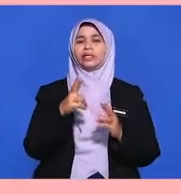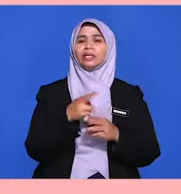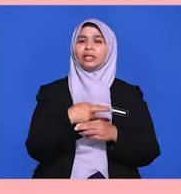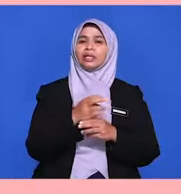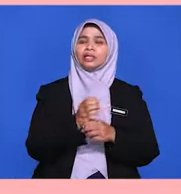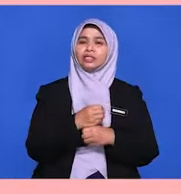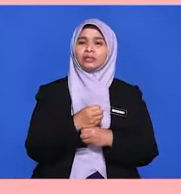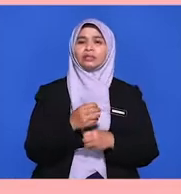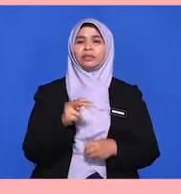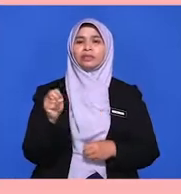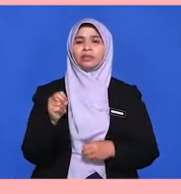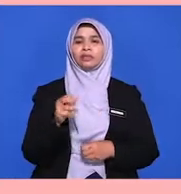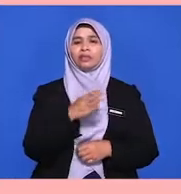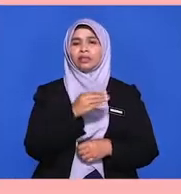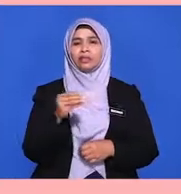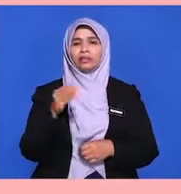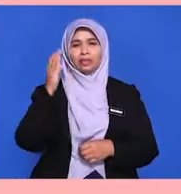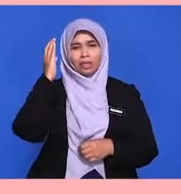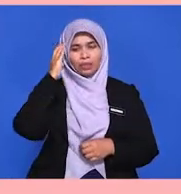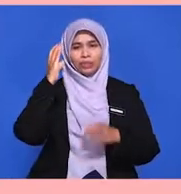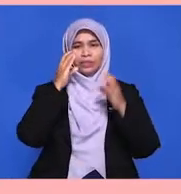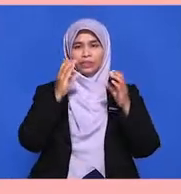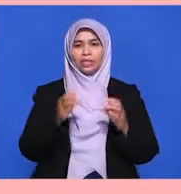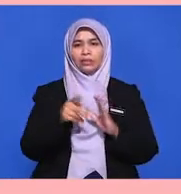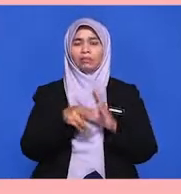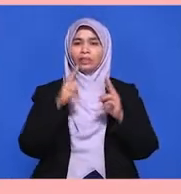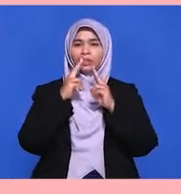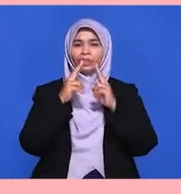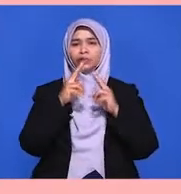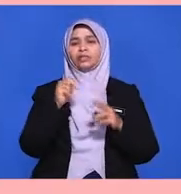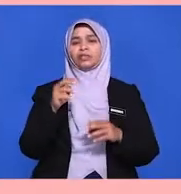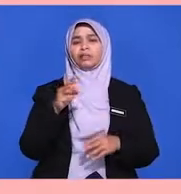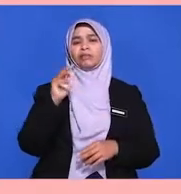ciptaan dan mengetahui cara pengucapan awam.